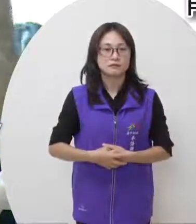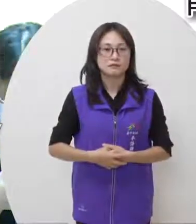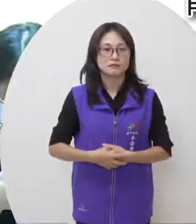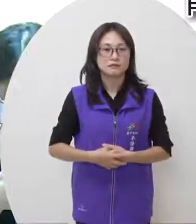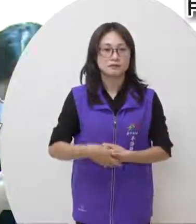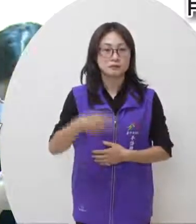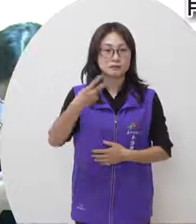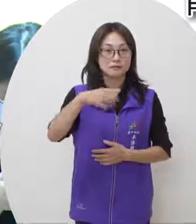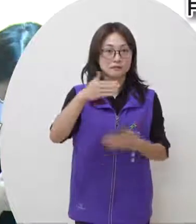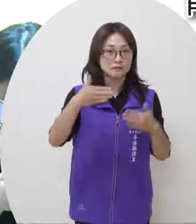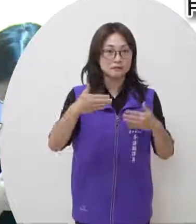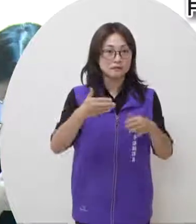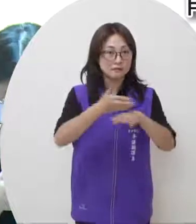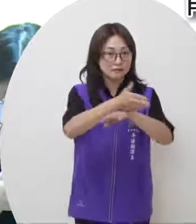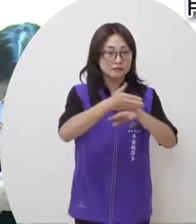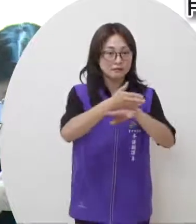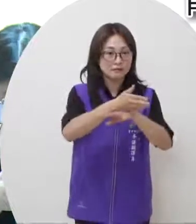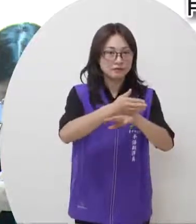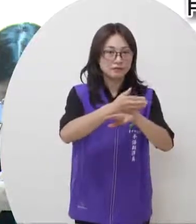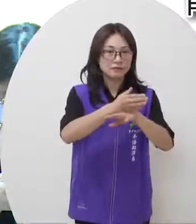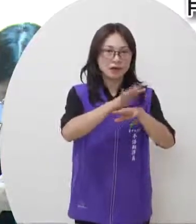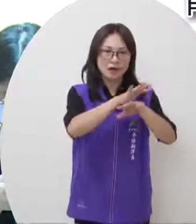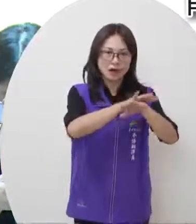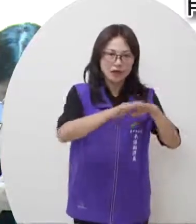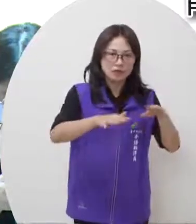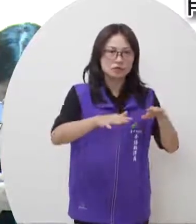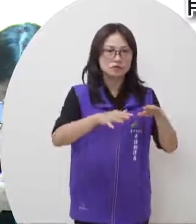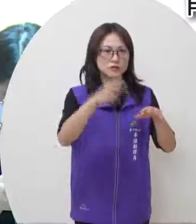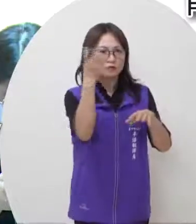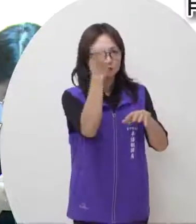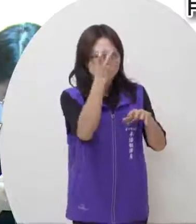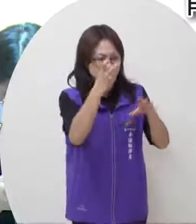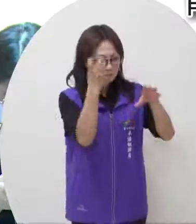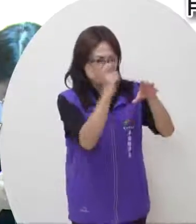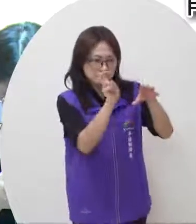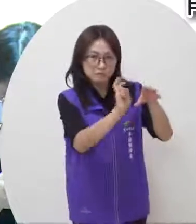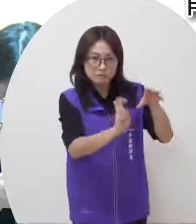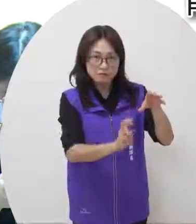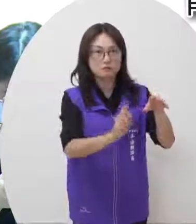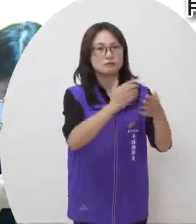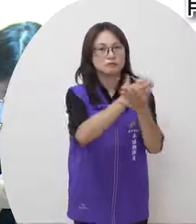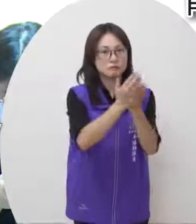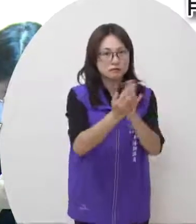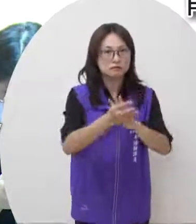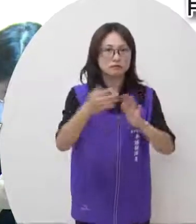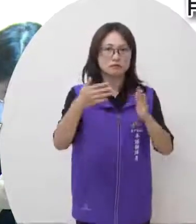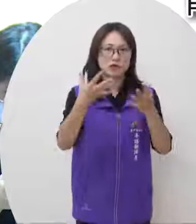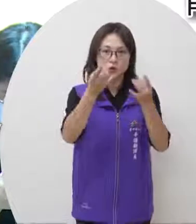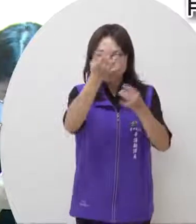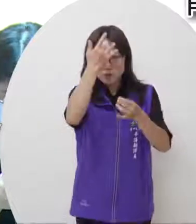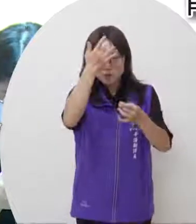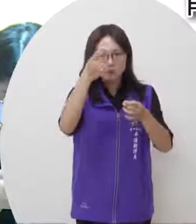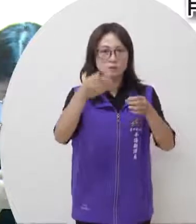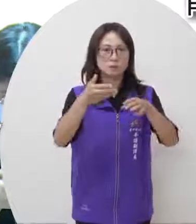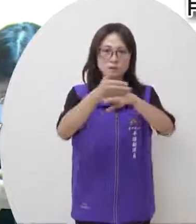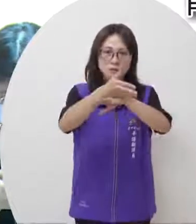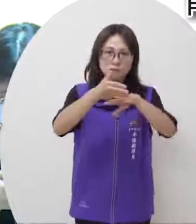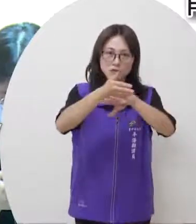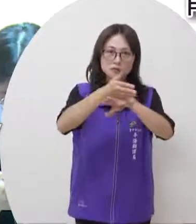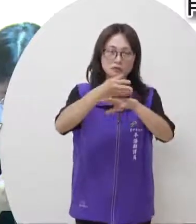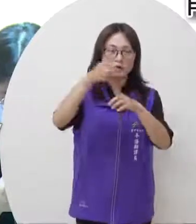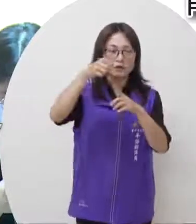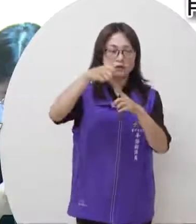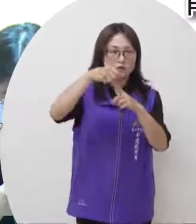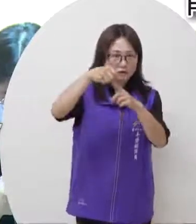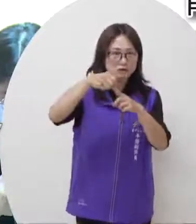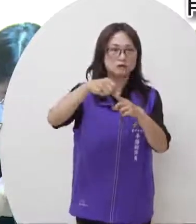辆安全设备的检核，相关这些标准流程等等，然后甚至到了这些无障碍公车服务环境、电动公车的发